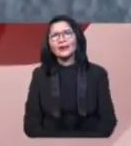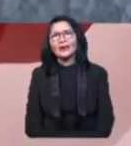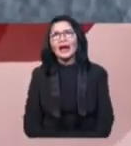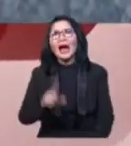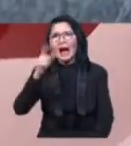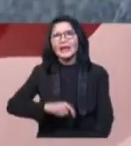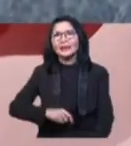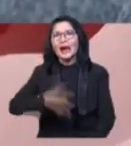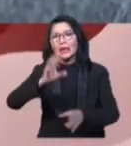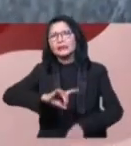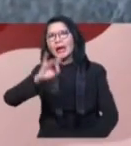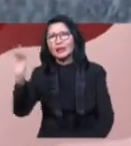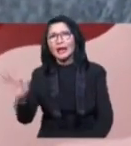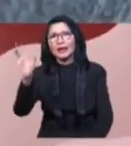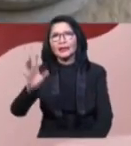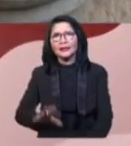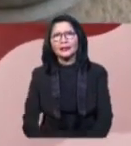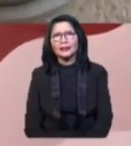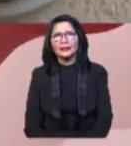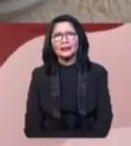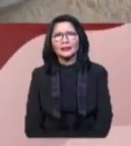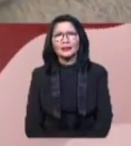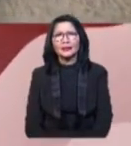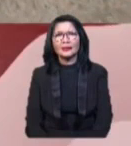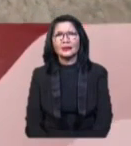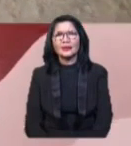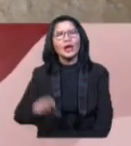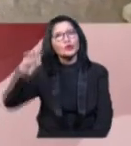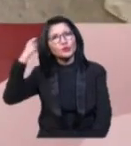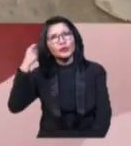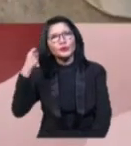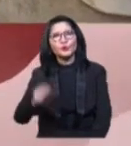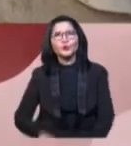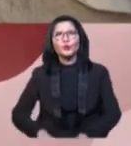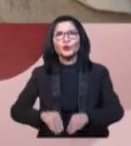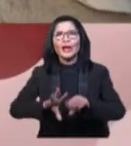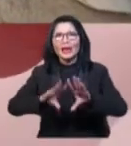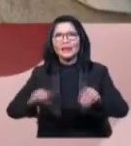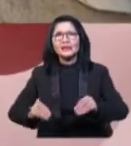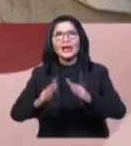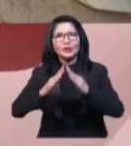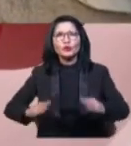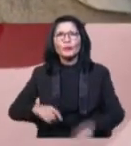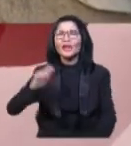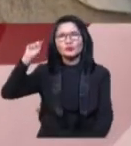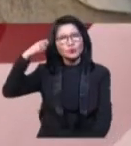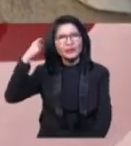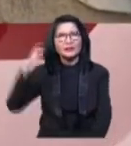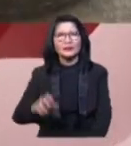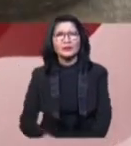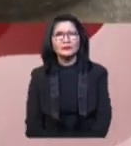yakin di luar sana juga banyak yang nggak bisa WFH karena tuntutan ekonomi atau tuntutan